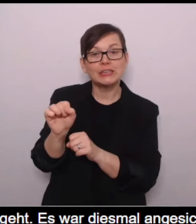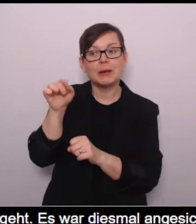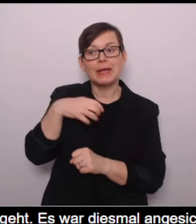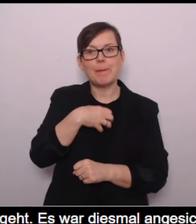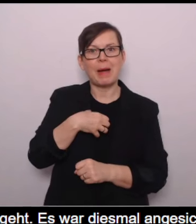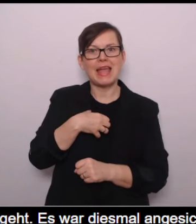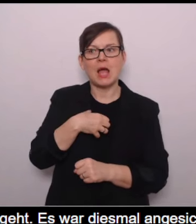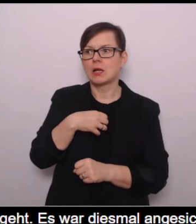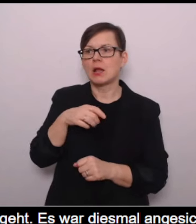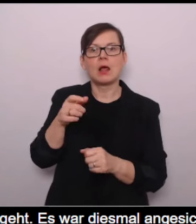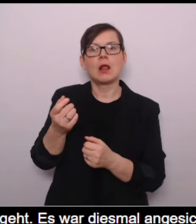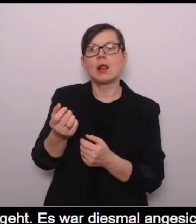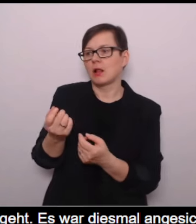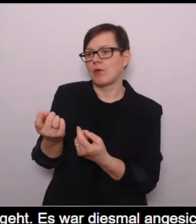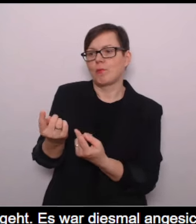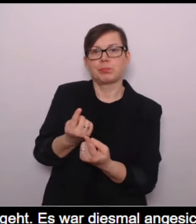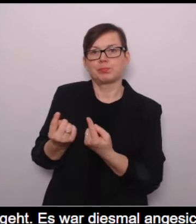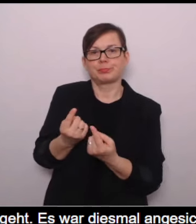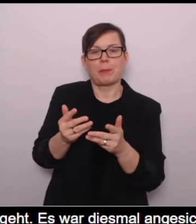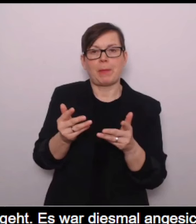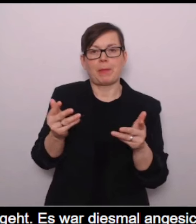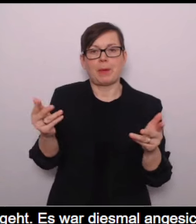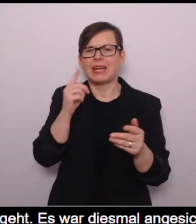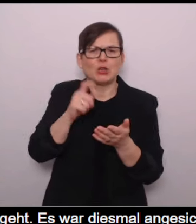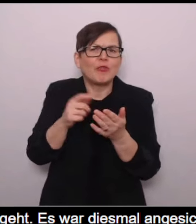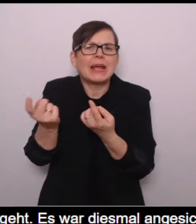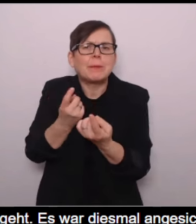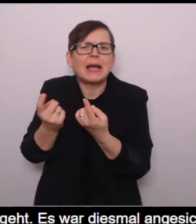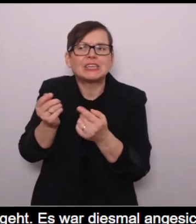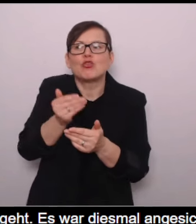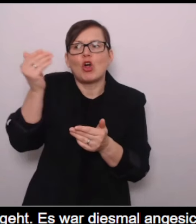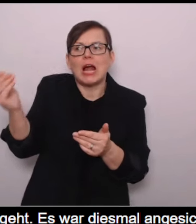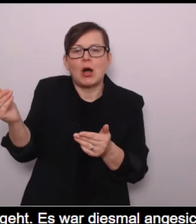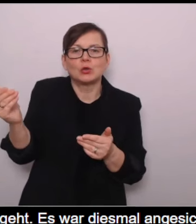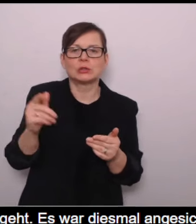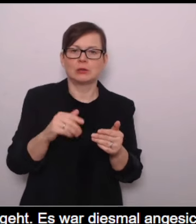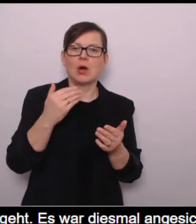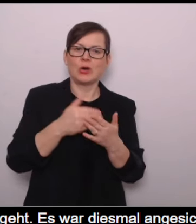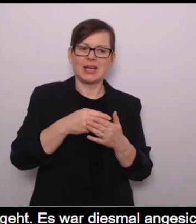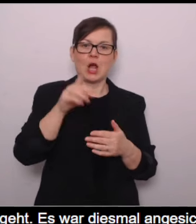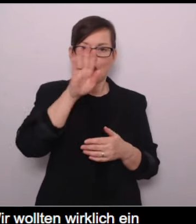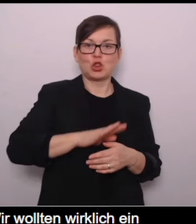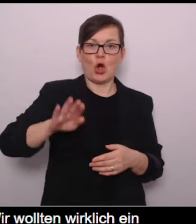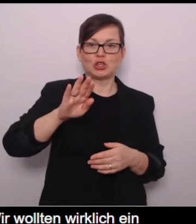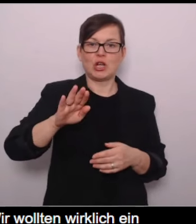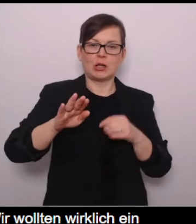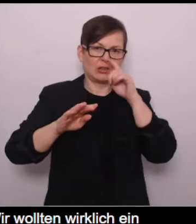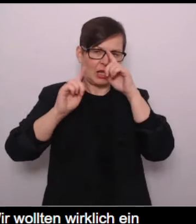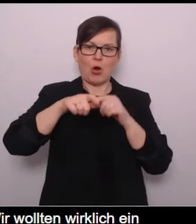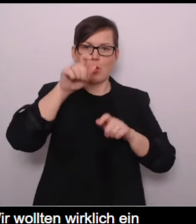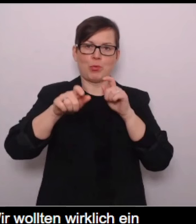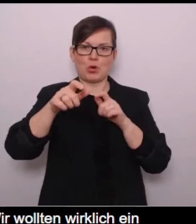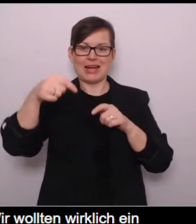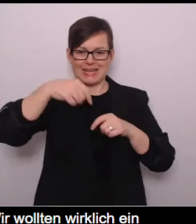Auch wenn die Geburtenzahl etwas weniger wird, ist der Zuwanderung, der Zuwachs nach Bayern enorm. Der Leistungszuwachs, übrigens nicht nur wegen der